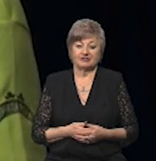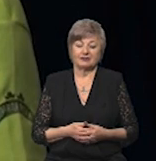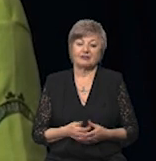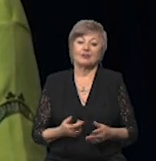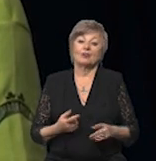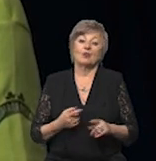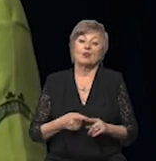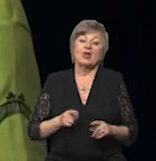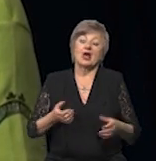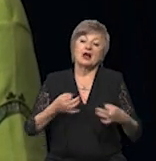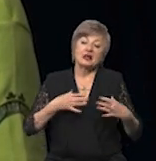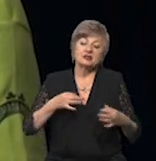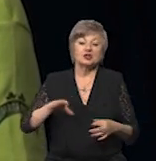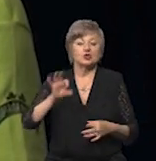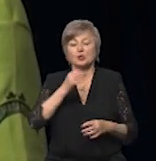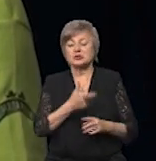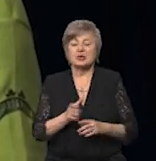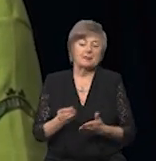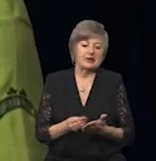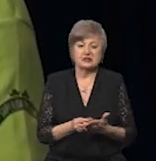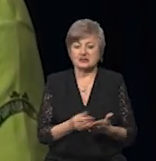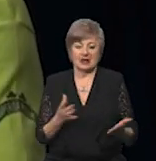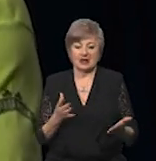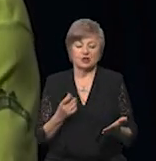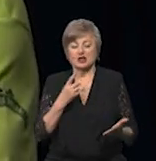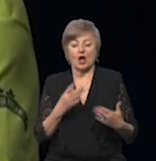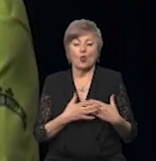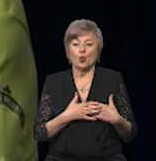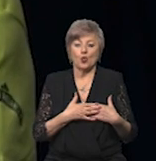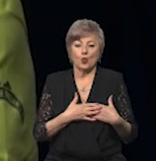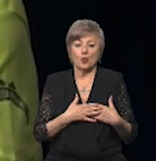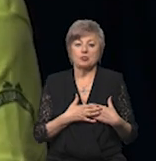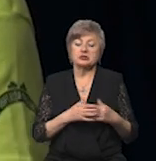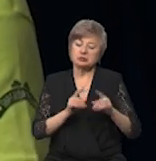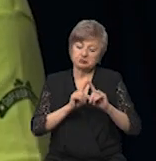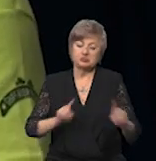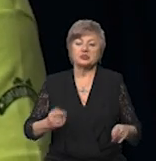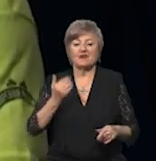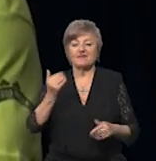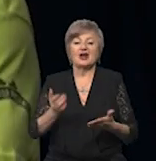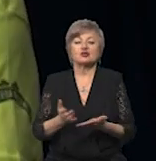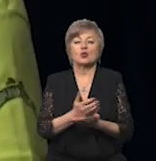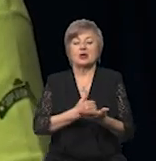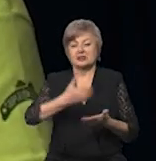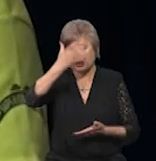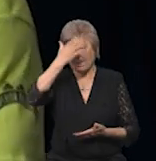Розкажіть про найцінніший чи, можливо, там найулюбленіший екземпляр вашої колекції масок.